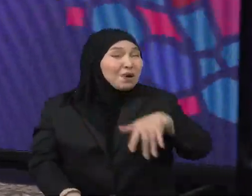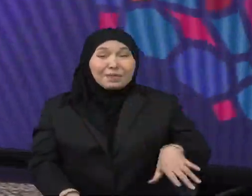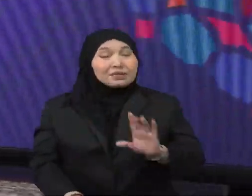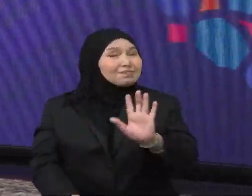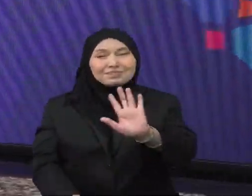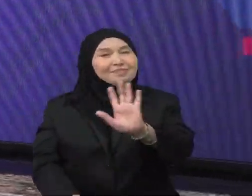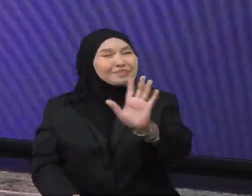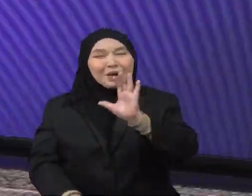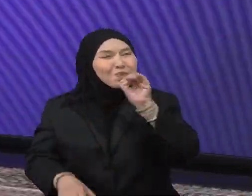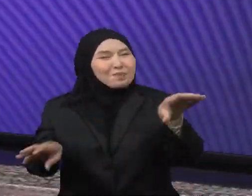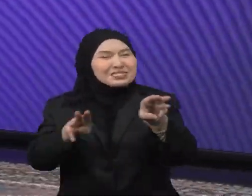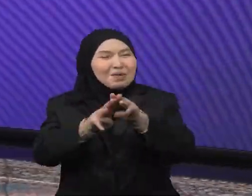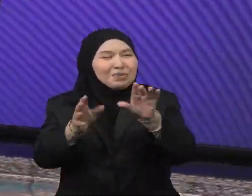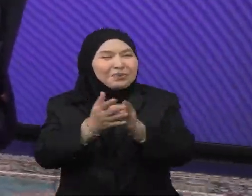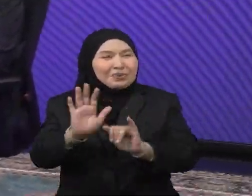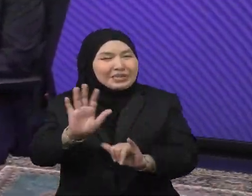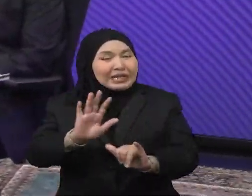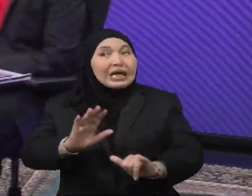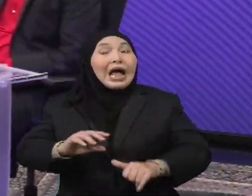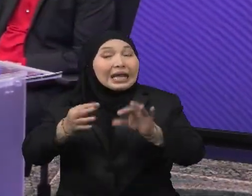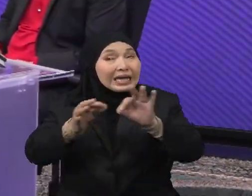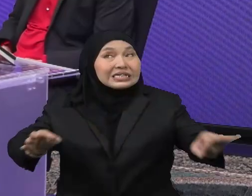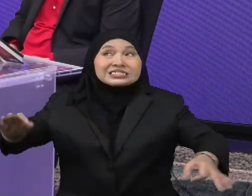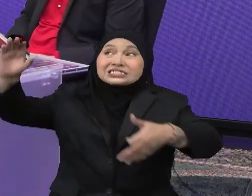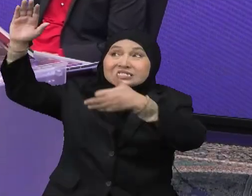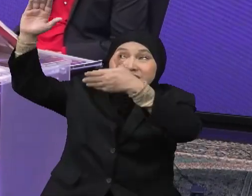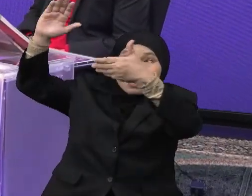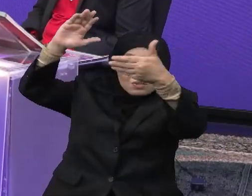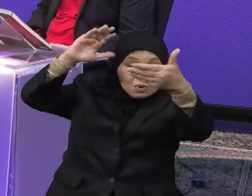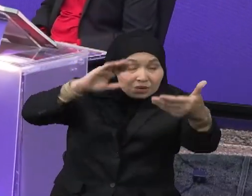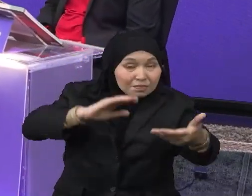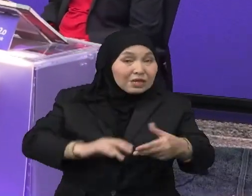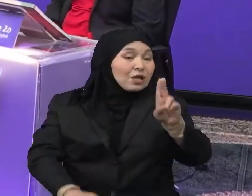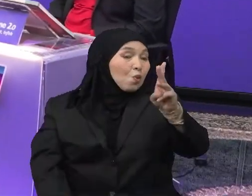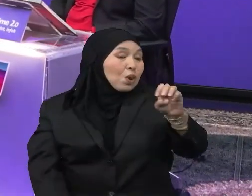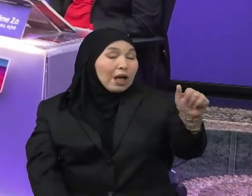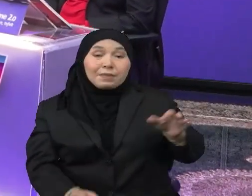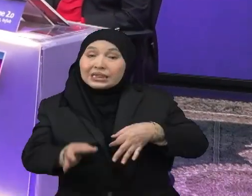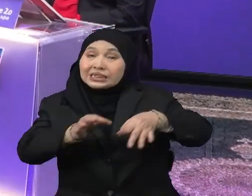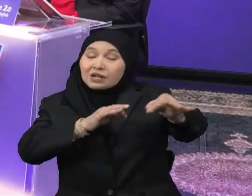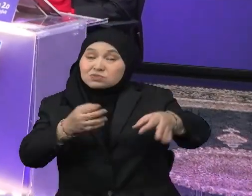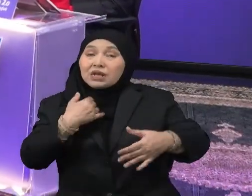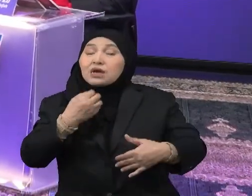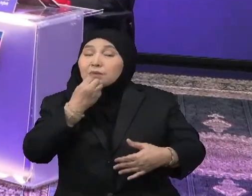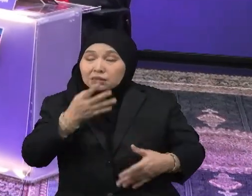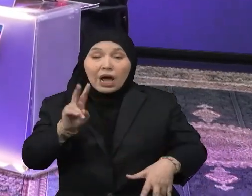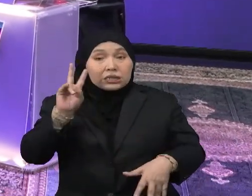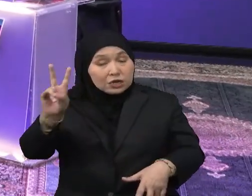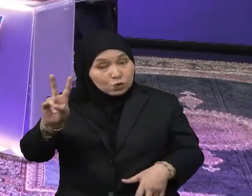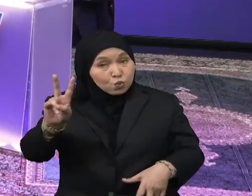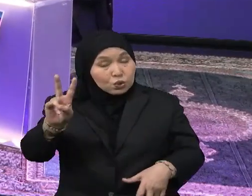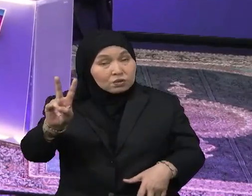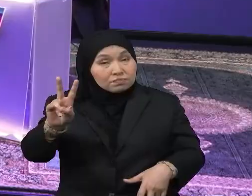akan berbuat sedemikian ayat ini diturunkan seperti mana yang disebutkan oleh para ulama tafsir adil dan Adi yang mengatakan